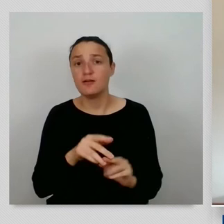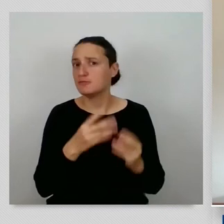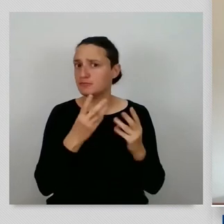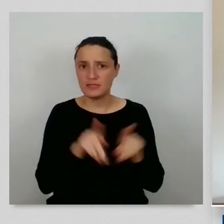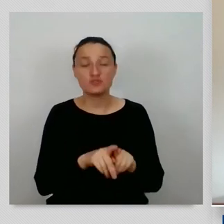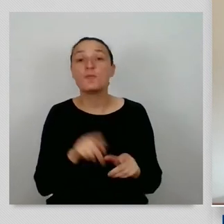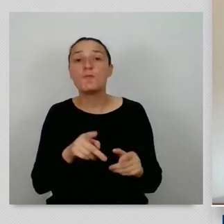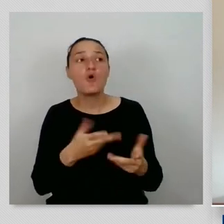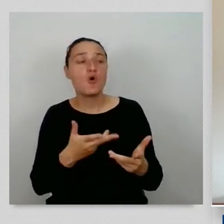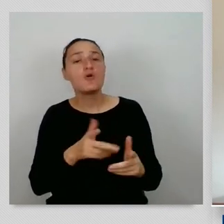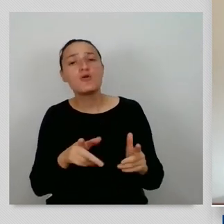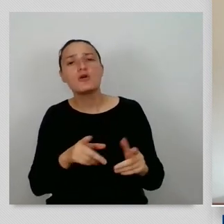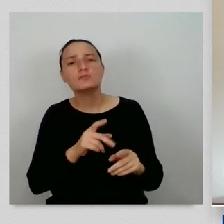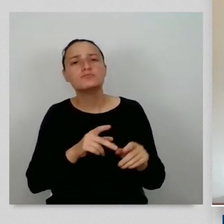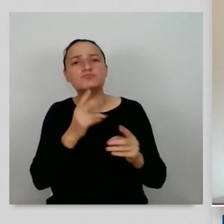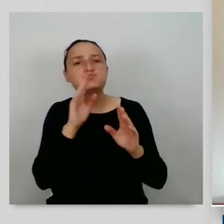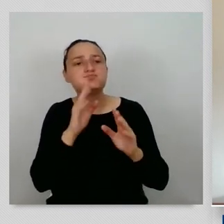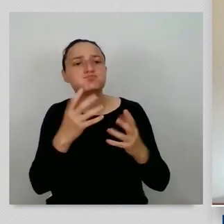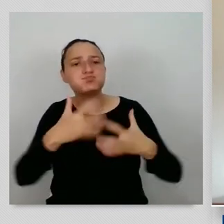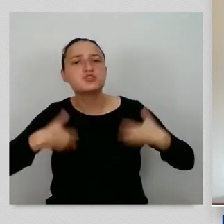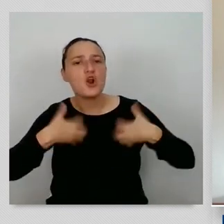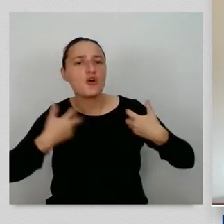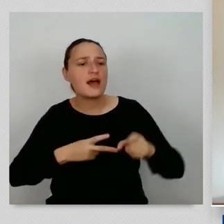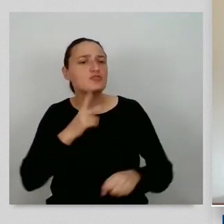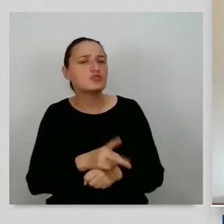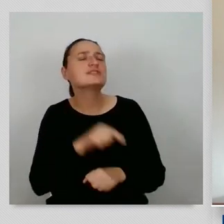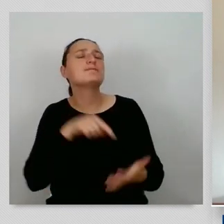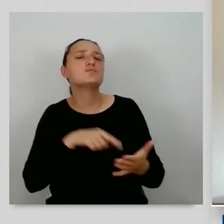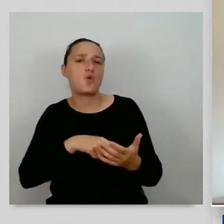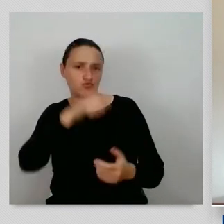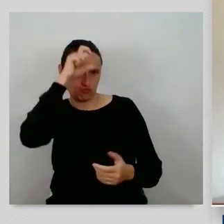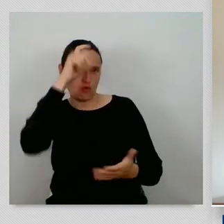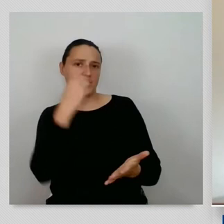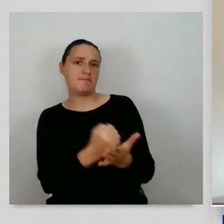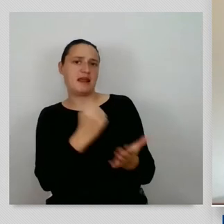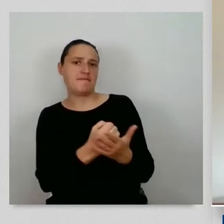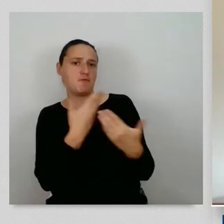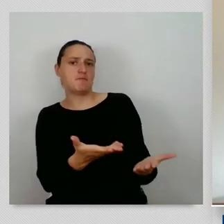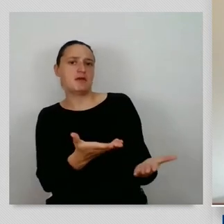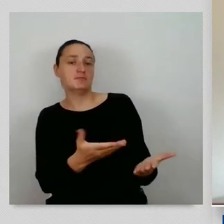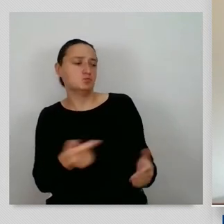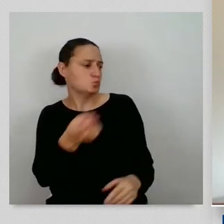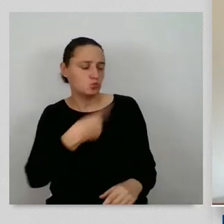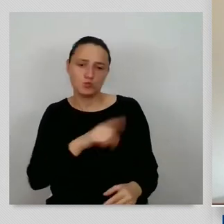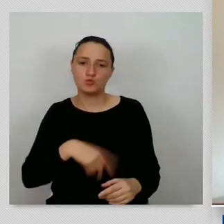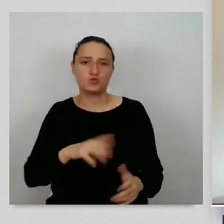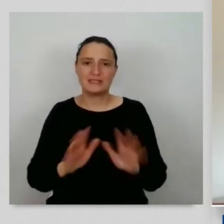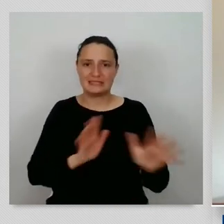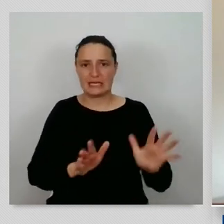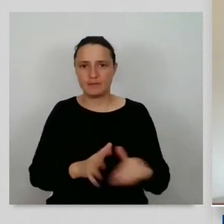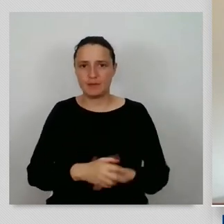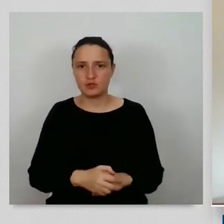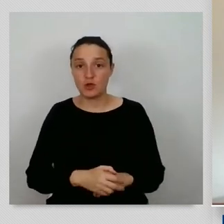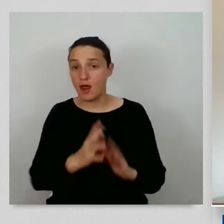zwłaszcza dla wszystkich ludzi, jest prawem człowieka. I o to musimy zadbać i jest bardzo ważne, aby